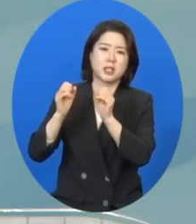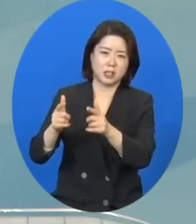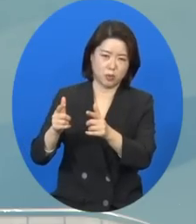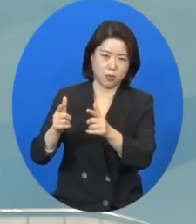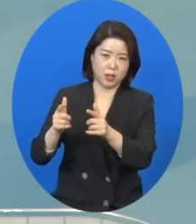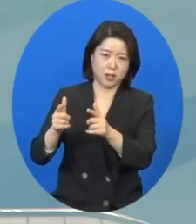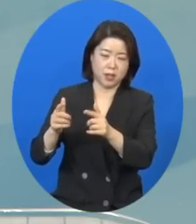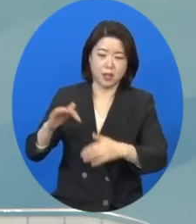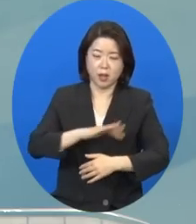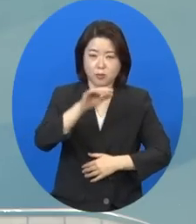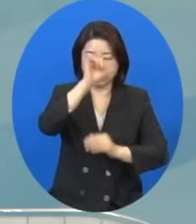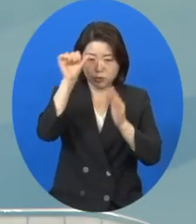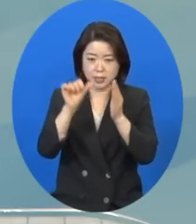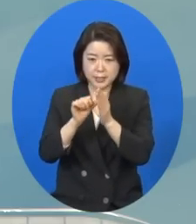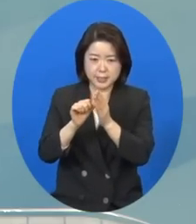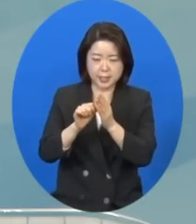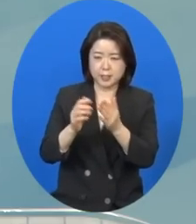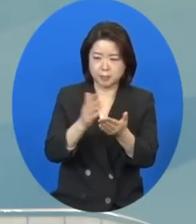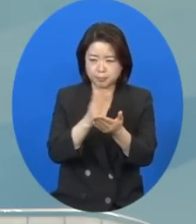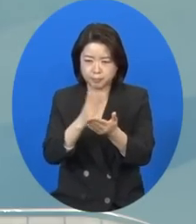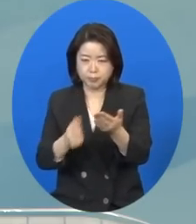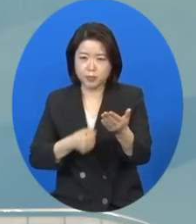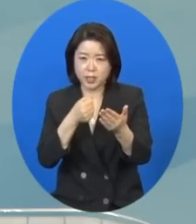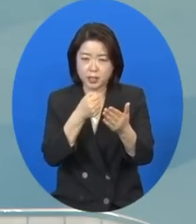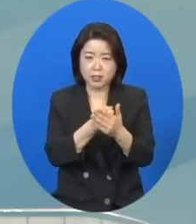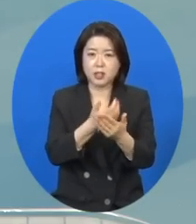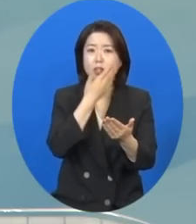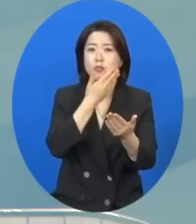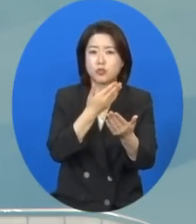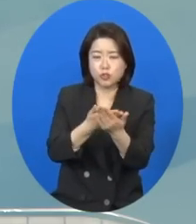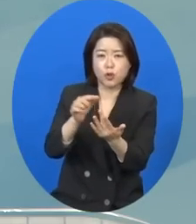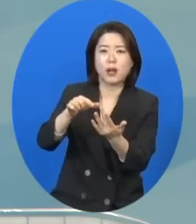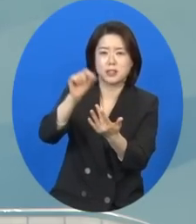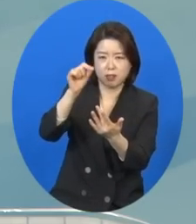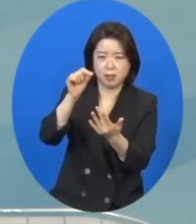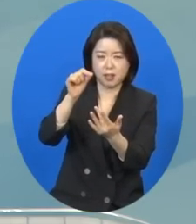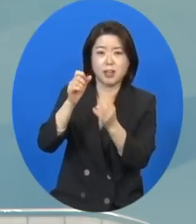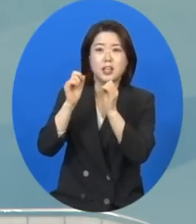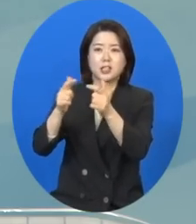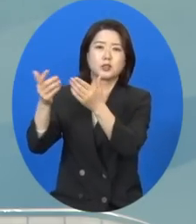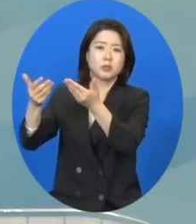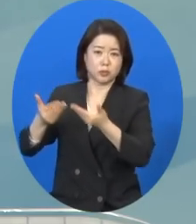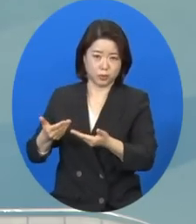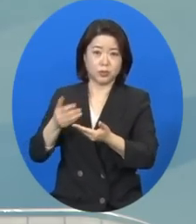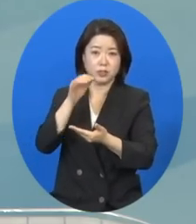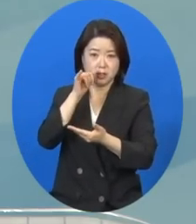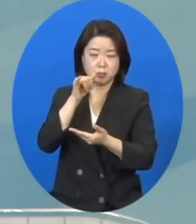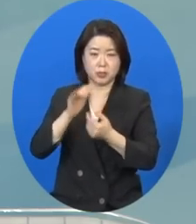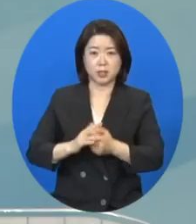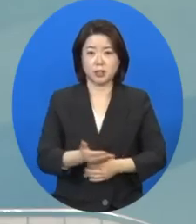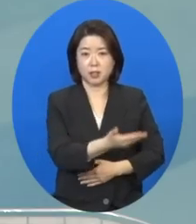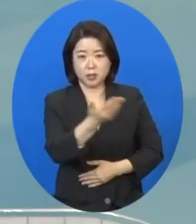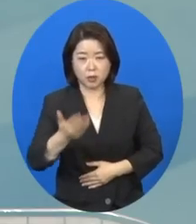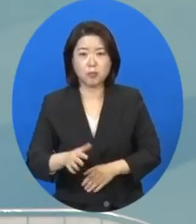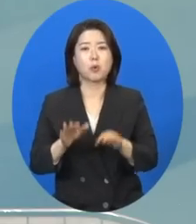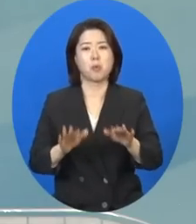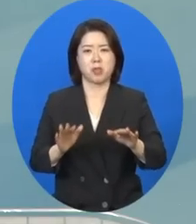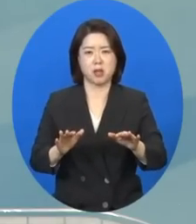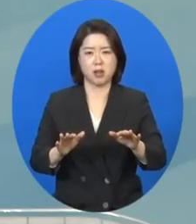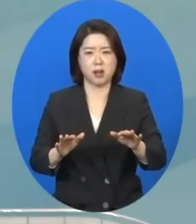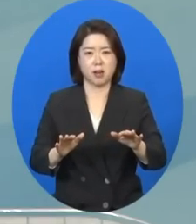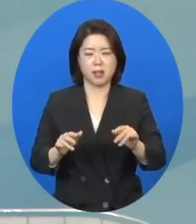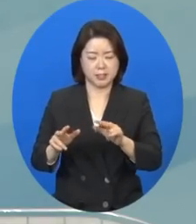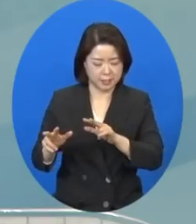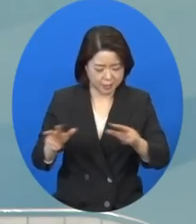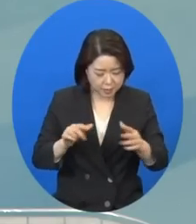우리의 인생을 자부할 만한 두 번째 선택을 선택 기회가 주어진 것입니다 여러분 오늘 바로